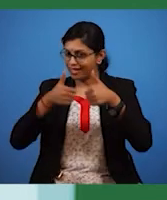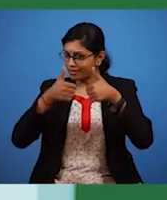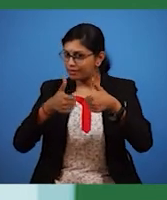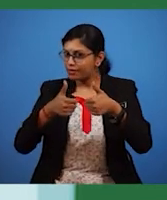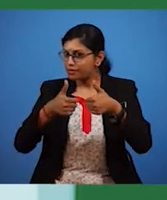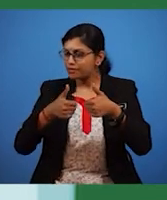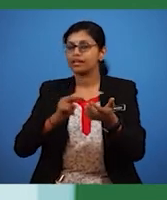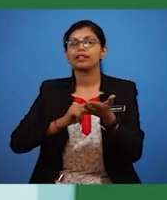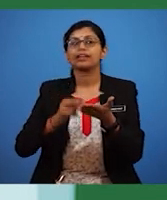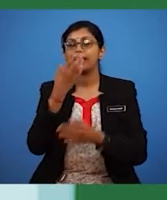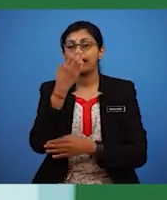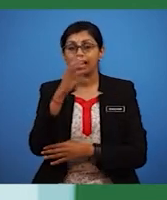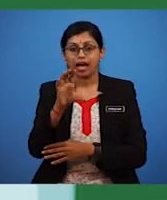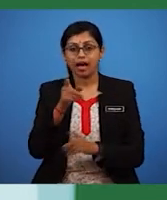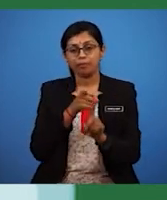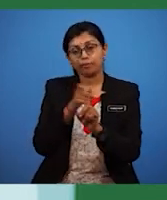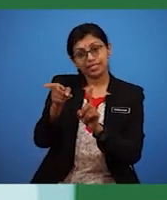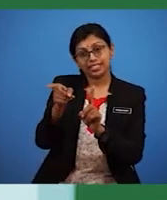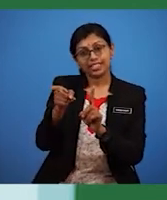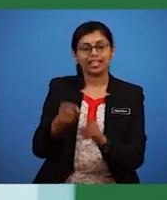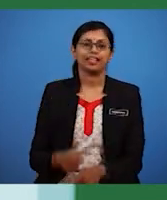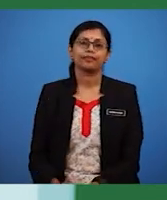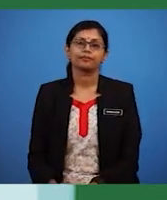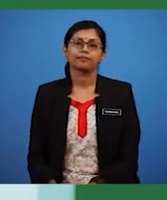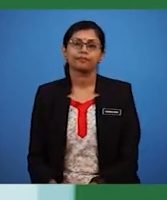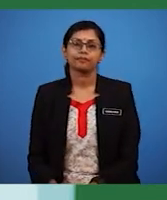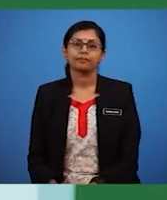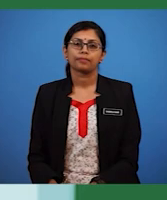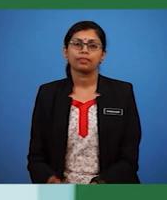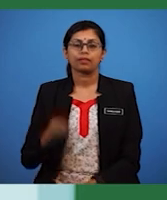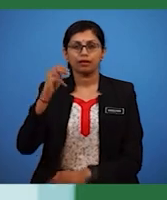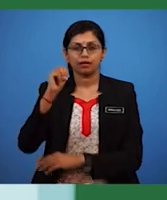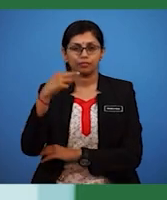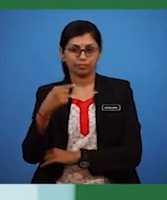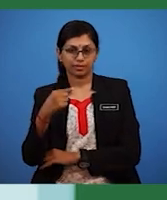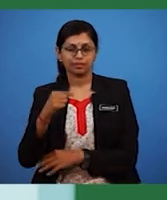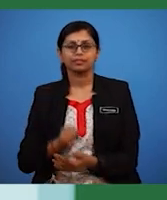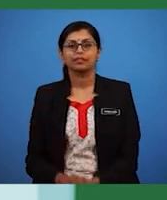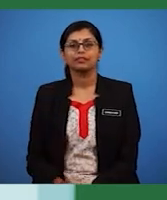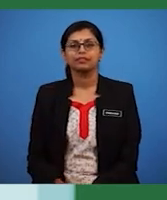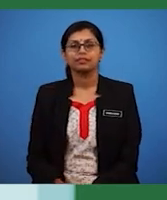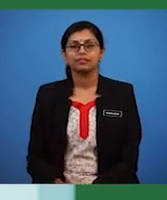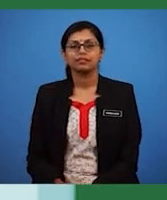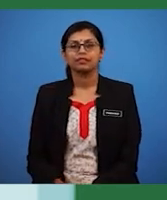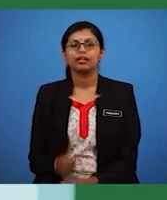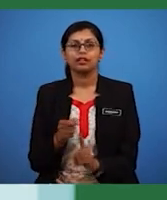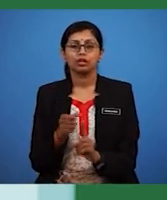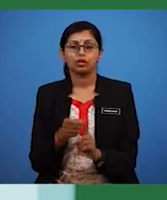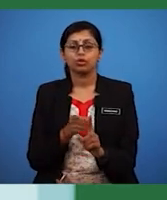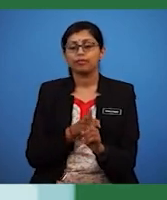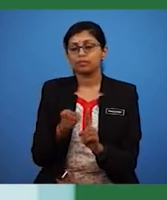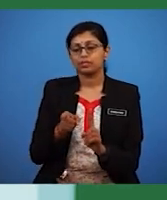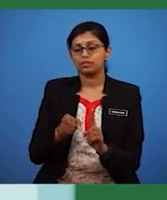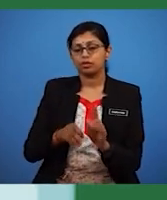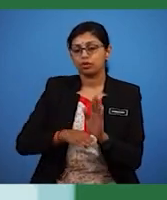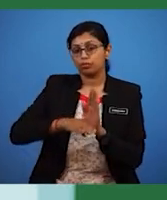Bagus! Nilai haba penyesaran apabila magnesium ialah logam penyesar lebih